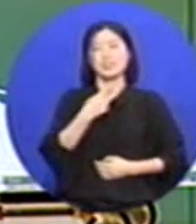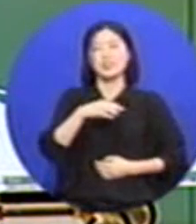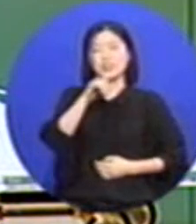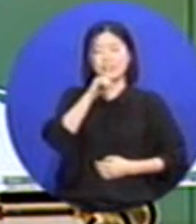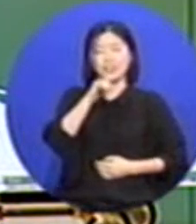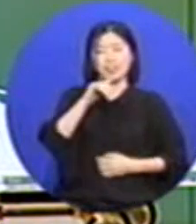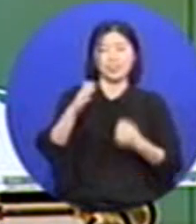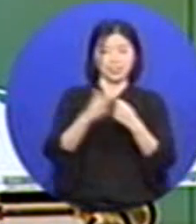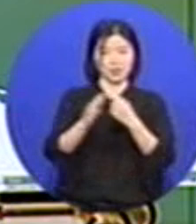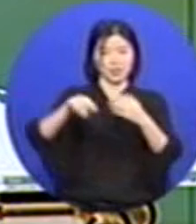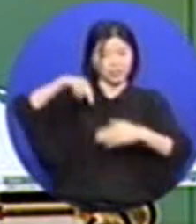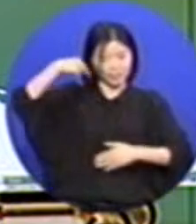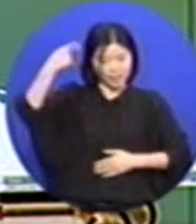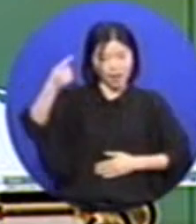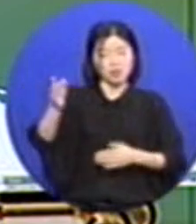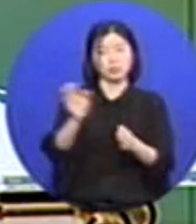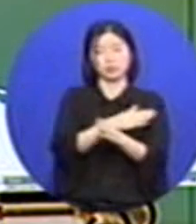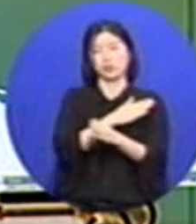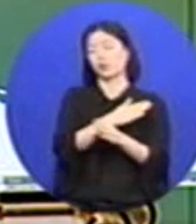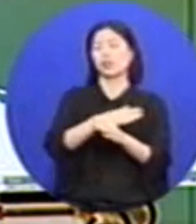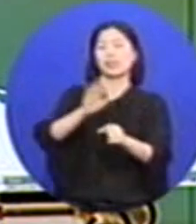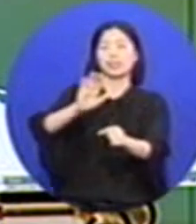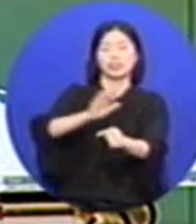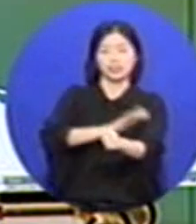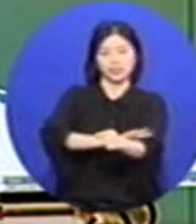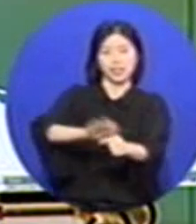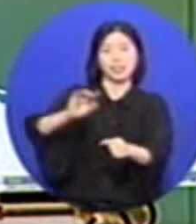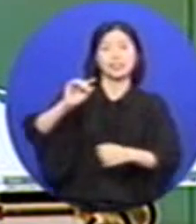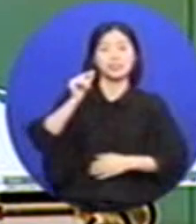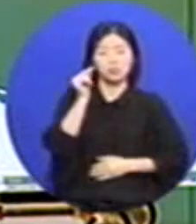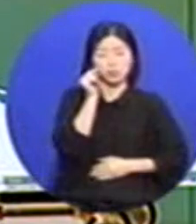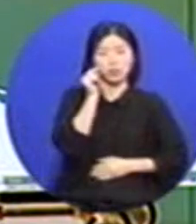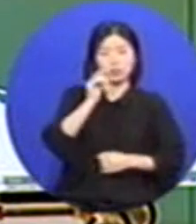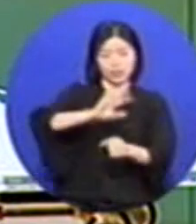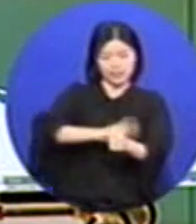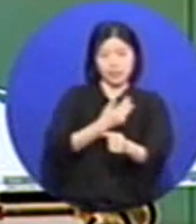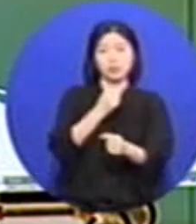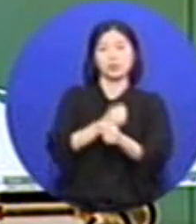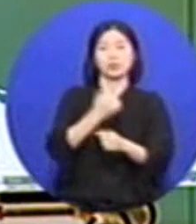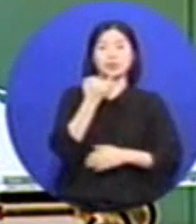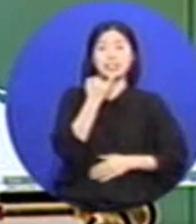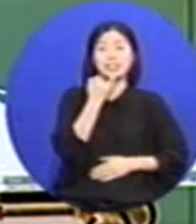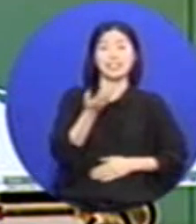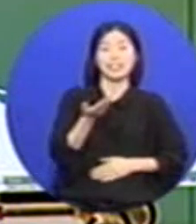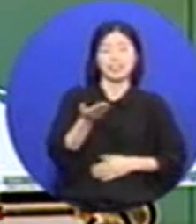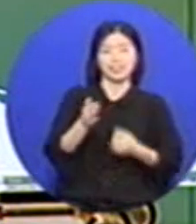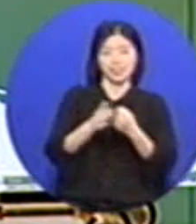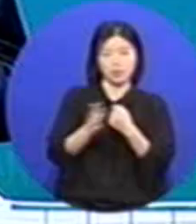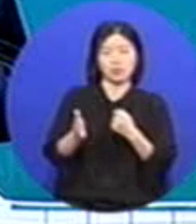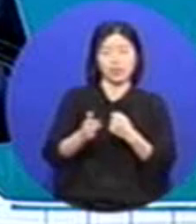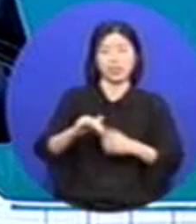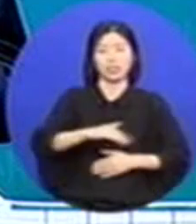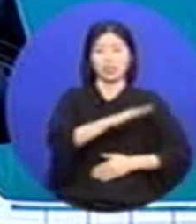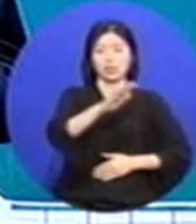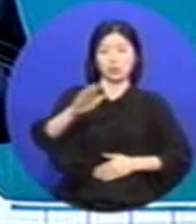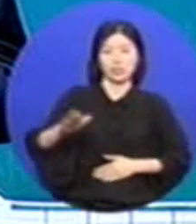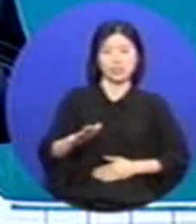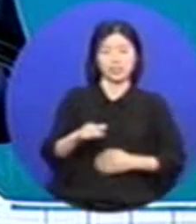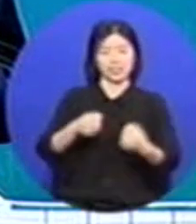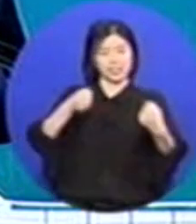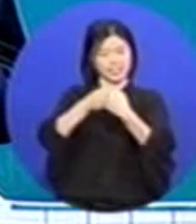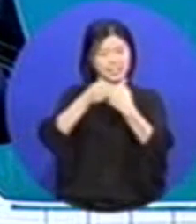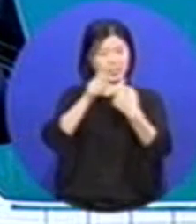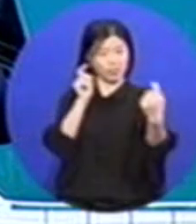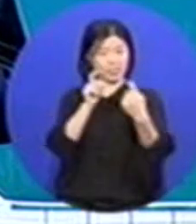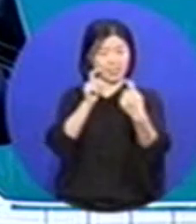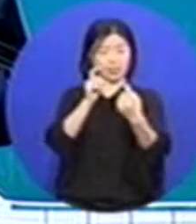다음부터 아 잘하지 못해도 잘못해도 좋으니까 우리는 싸우지 말고